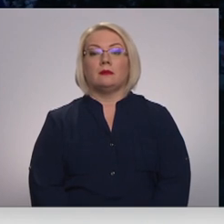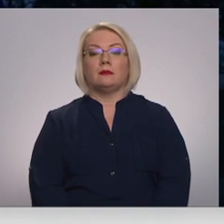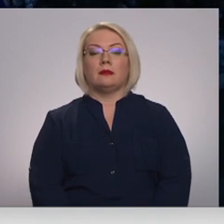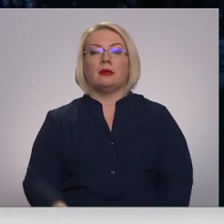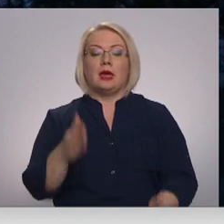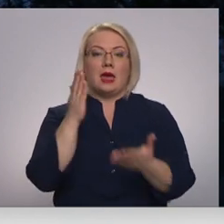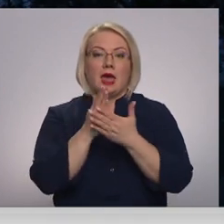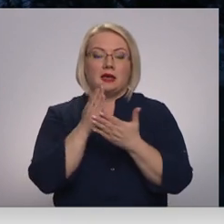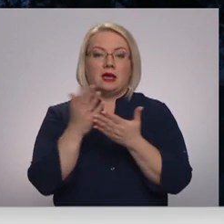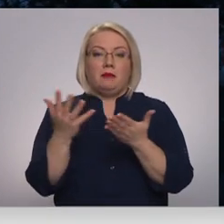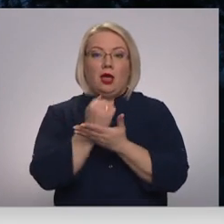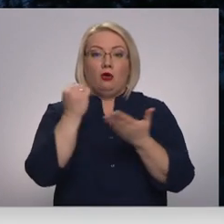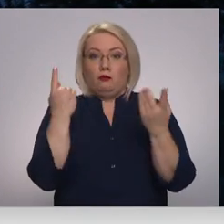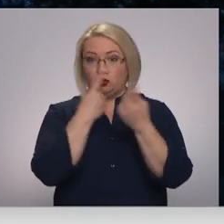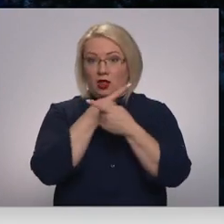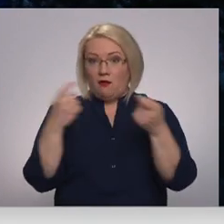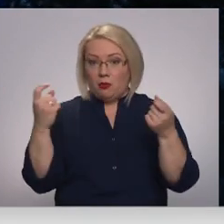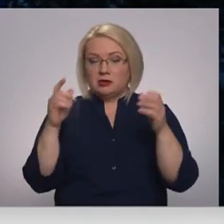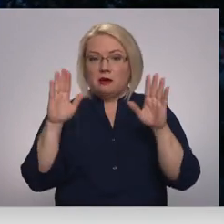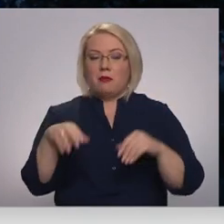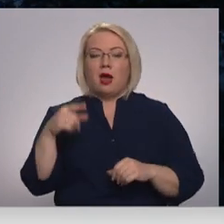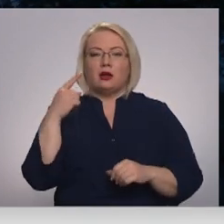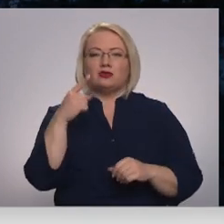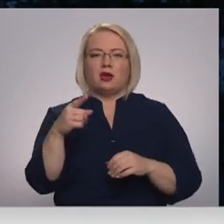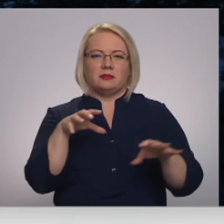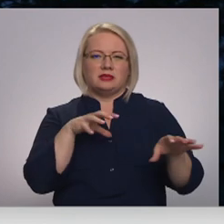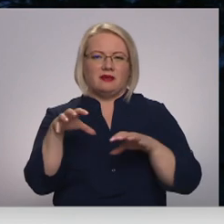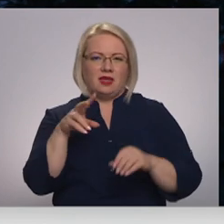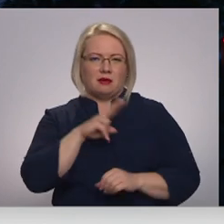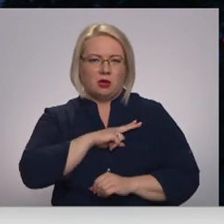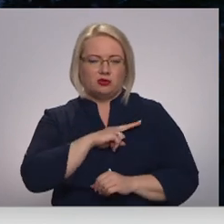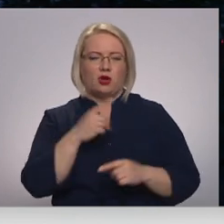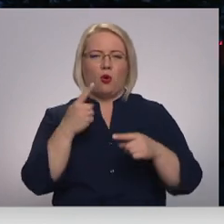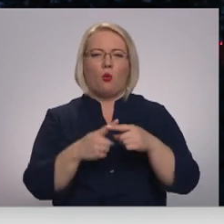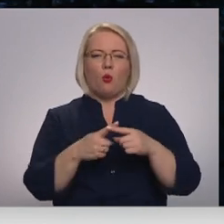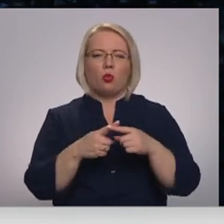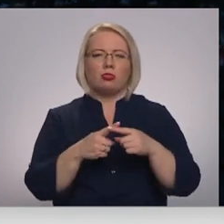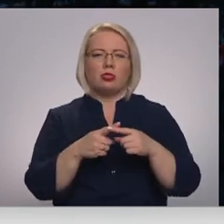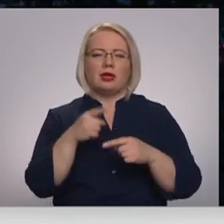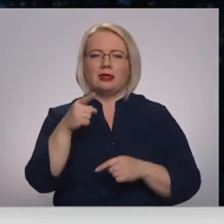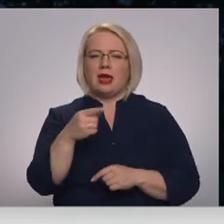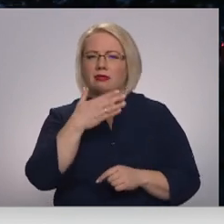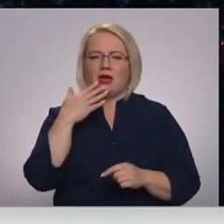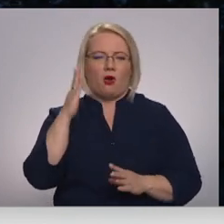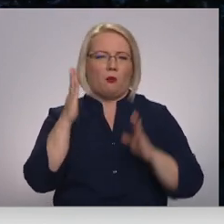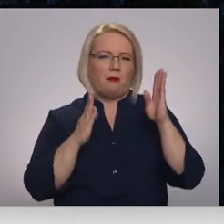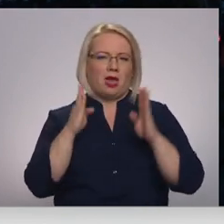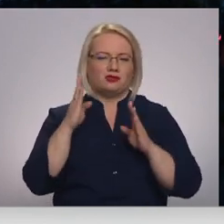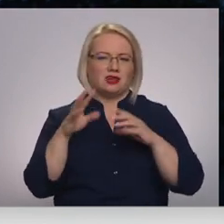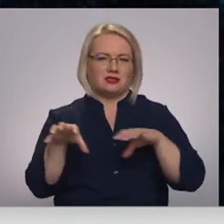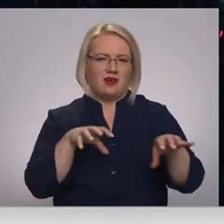Esam iegūši informāciju par šiem atlikumiem un apstiprinās tas, ka tomēr tie nav meža zvēri, bet